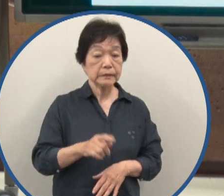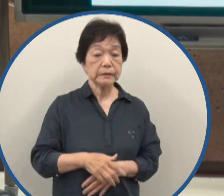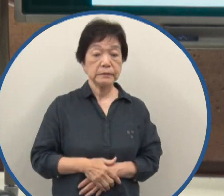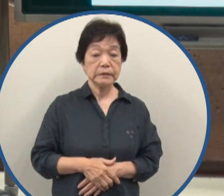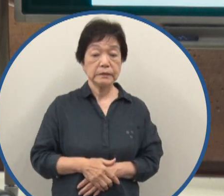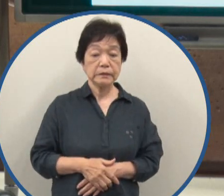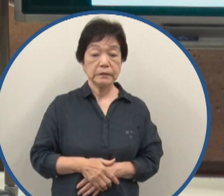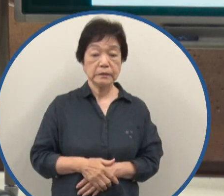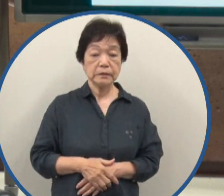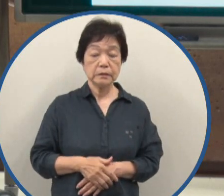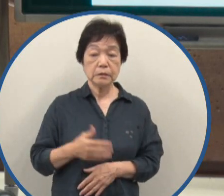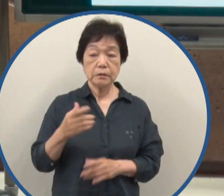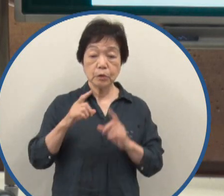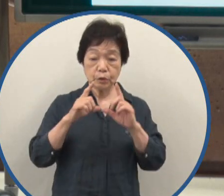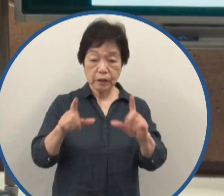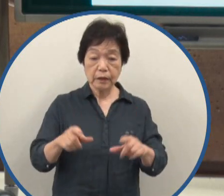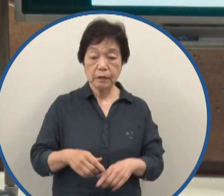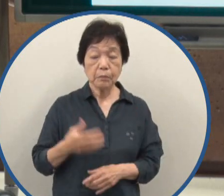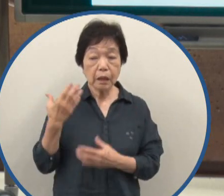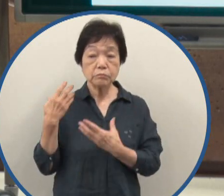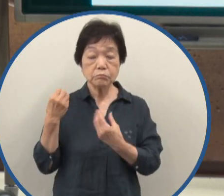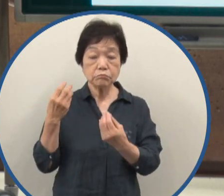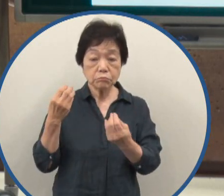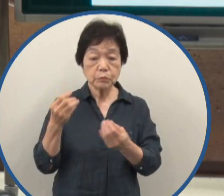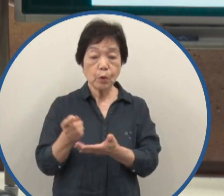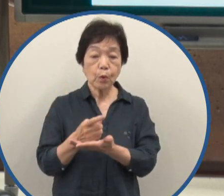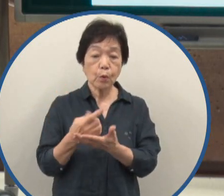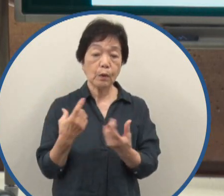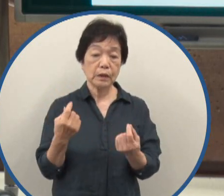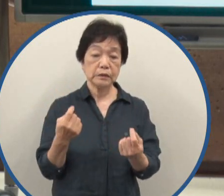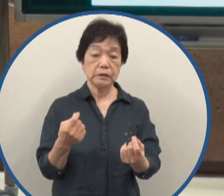か。 これは従来と一緒です。